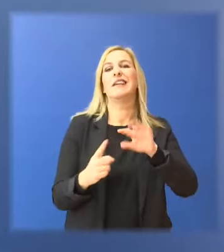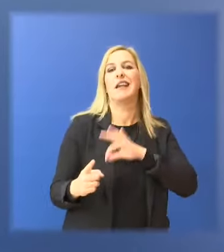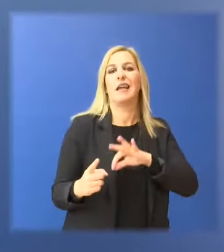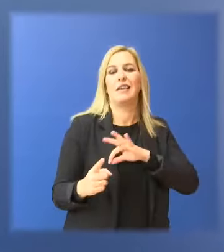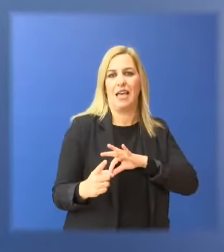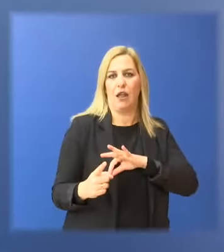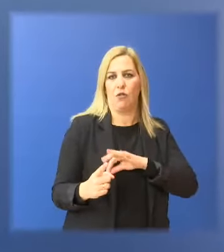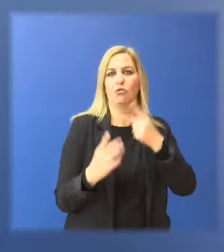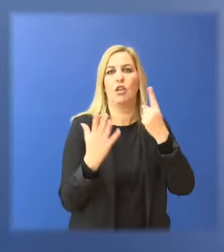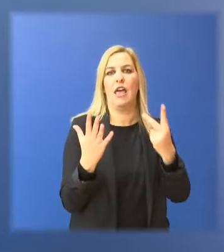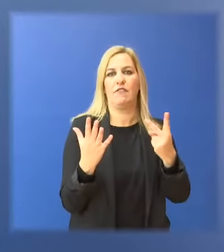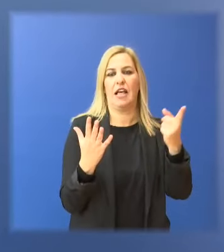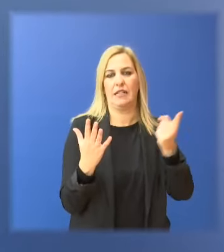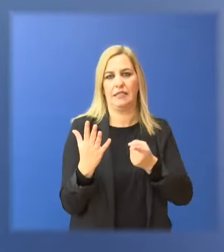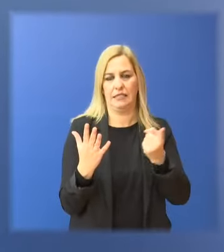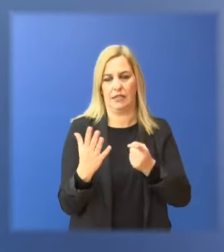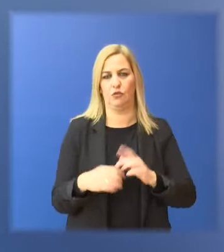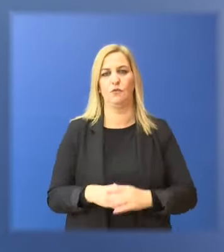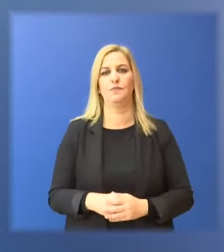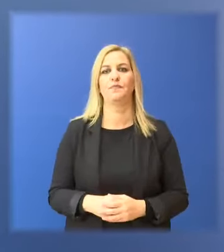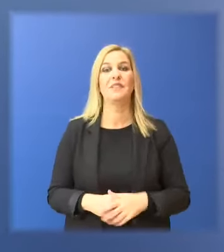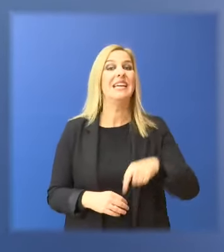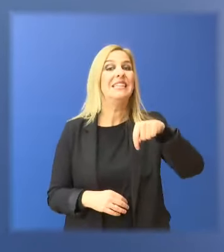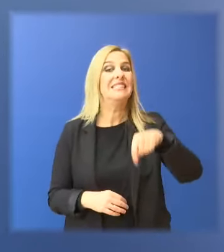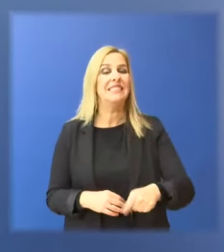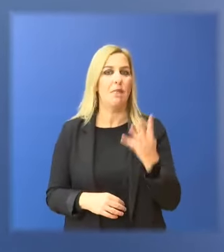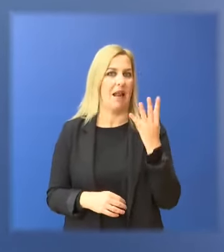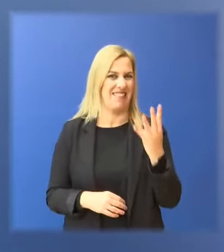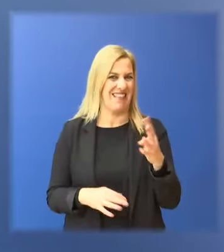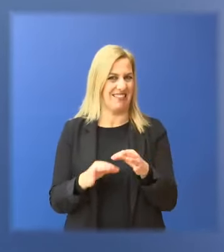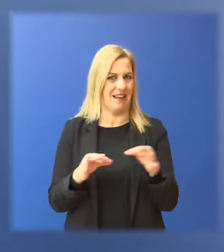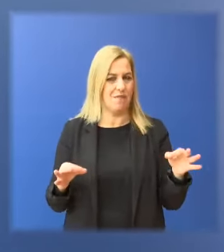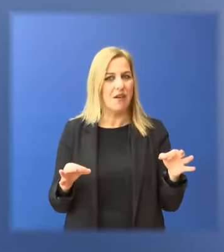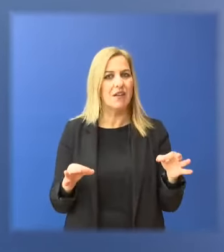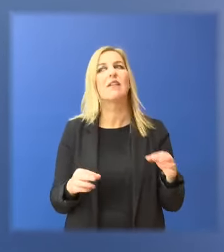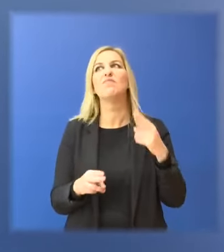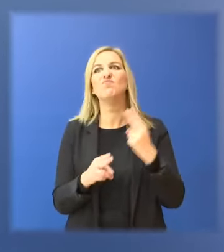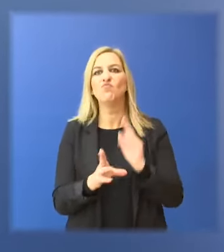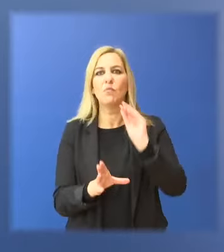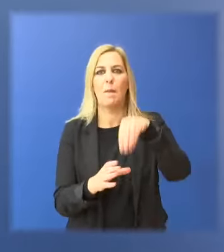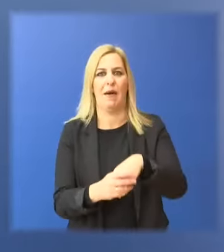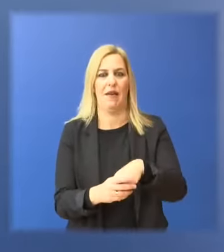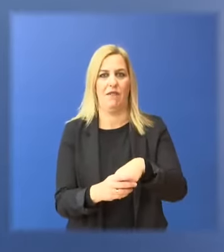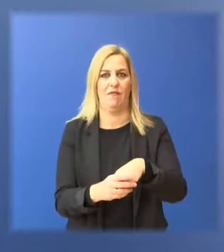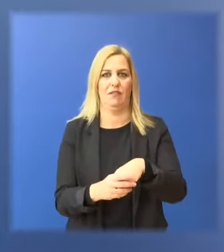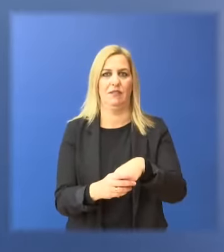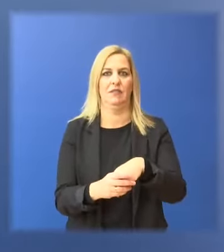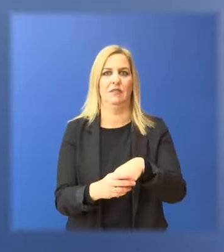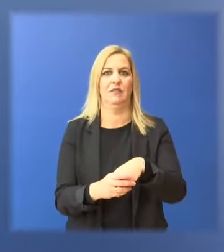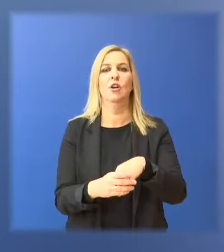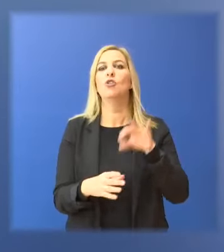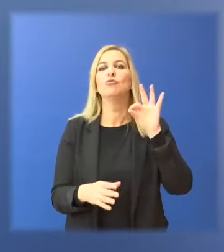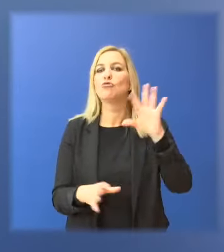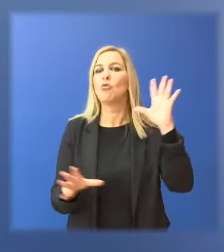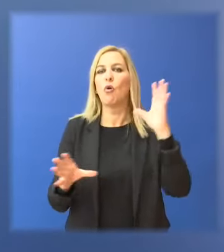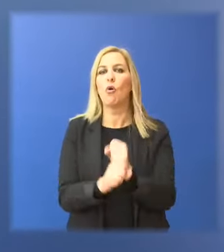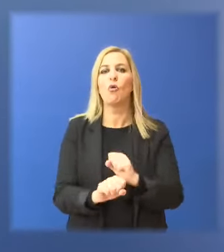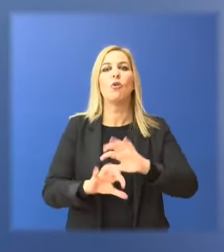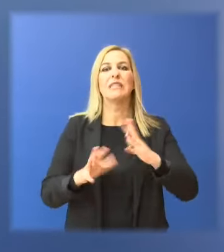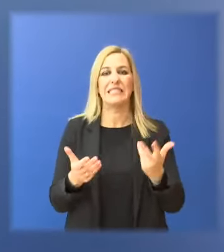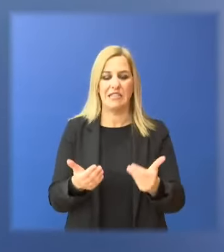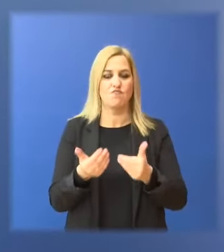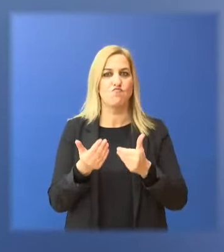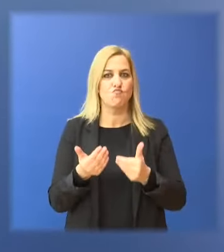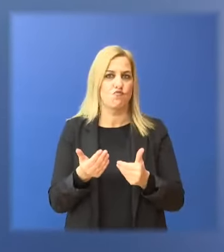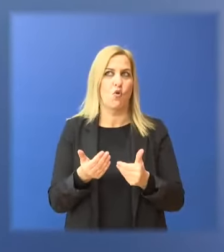κέρδος 7%. Αυτό το οποίο κάνουμε σήμερα είναι μια κρίσιμη και δραστική παρέμβαση που επιτυγχάνει. Άμεση μείωση της τιμής